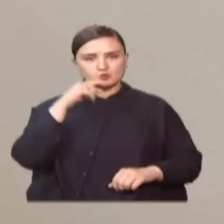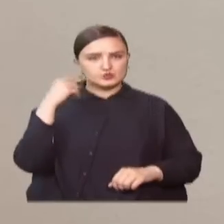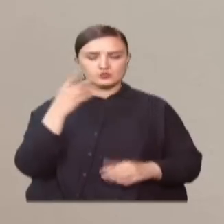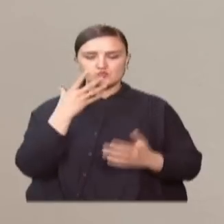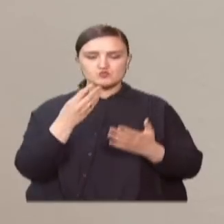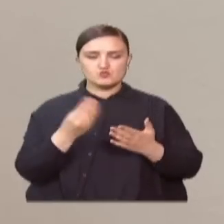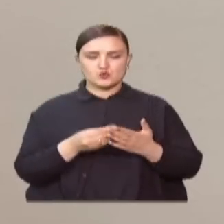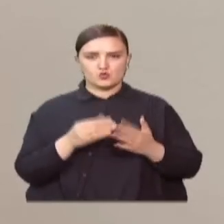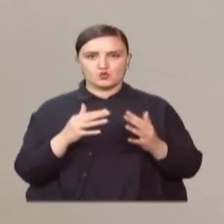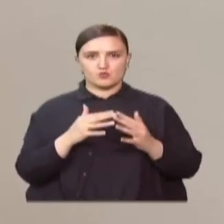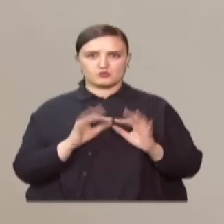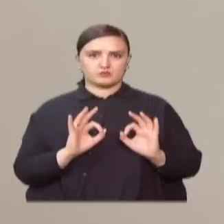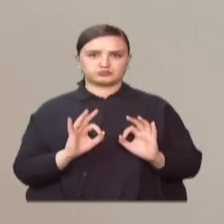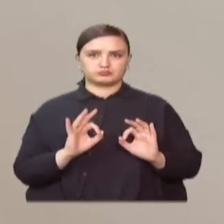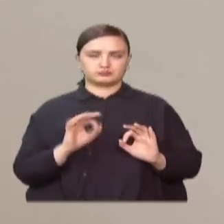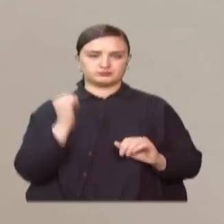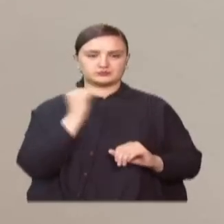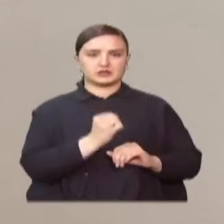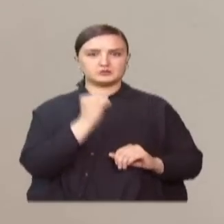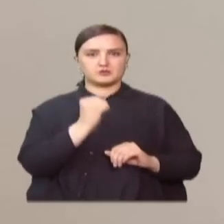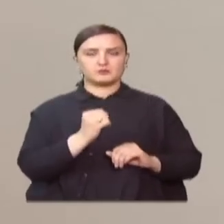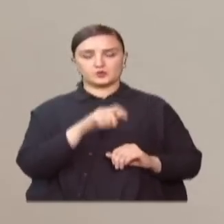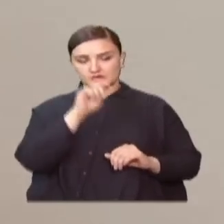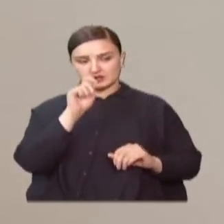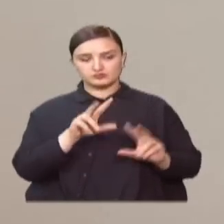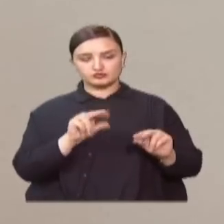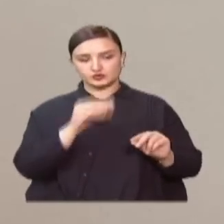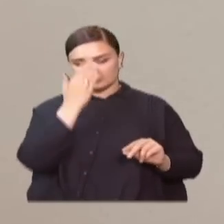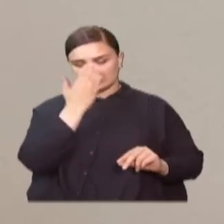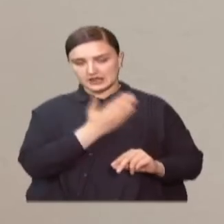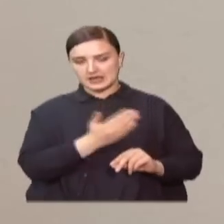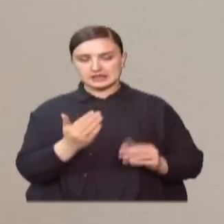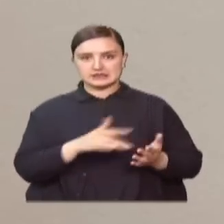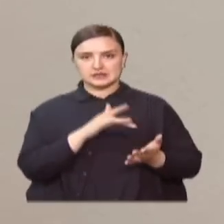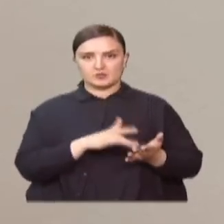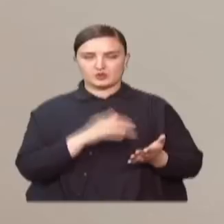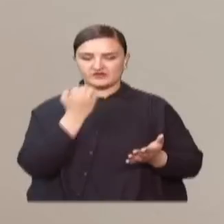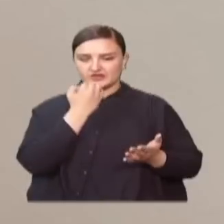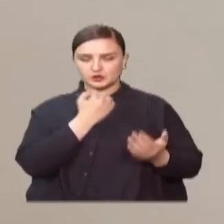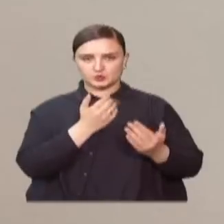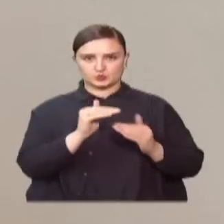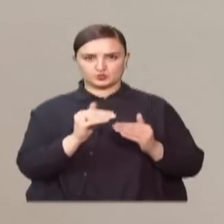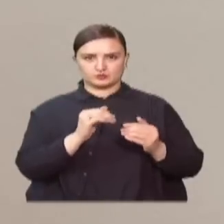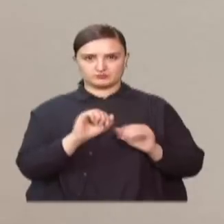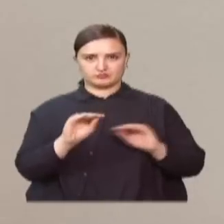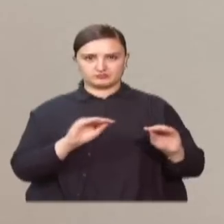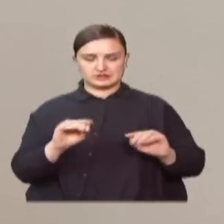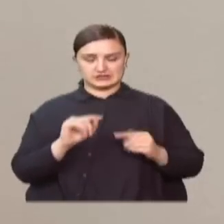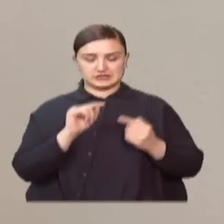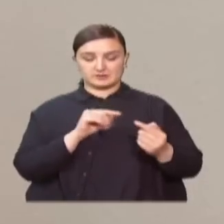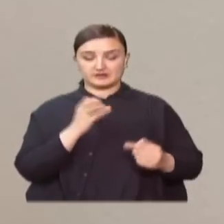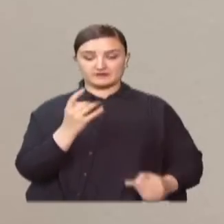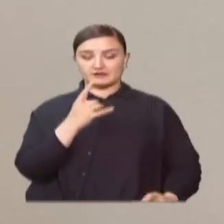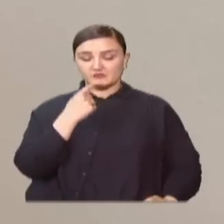თავისი ფართომასშტაბიანი ტერორისტული დარტყმები უკრაინაში მშვიდობიანი მოსახლეობისა და სამოქალაქო ინფრასტრუქტურის წინააღმდეგ. Კიდევ ერთხელ ვუსვამ